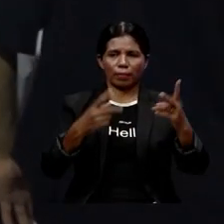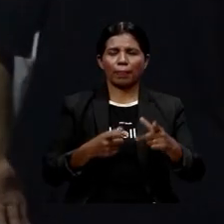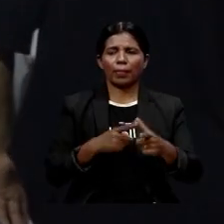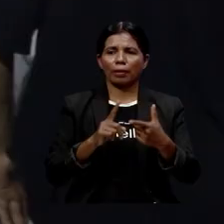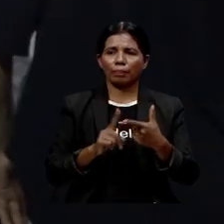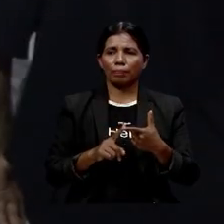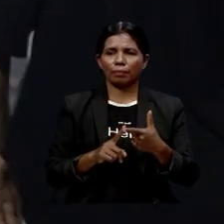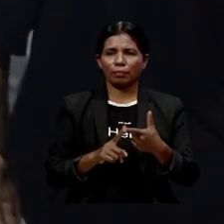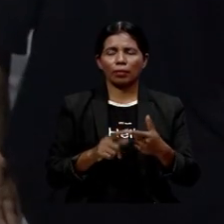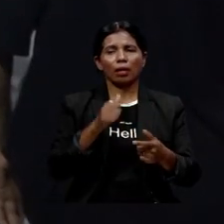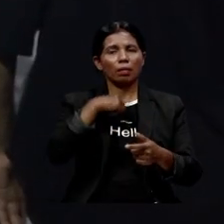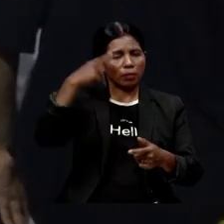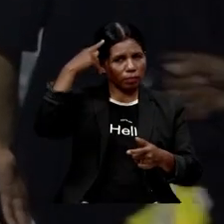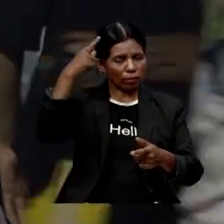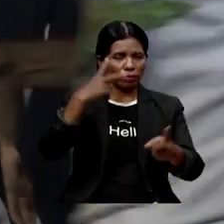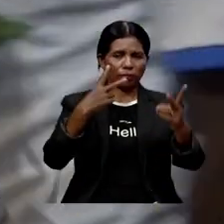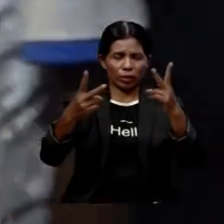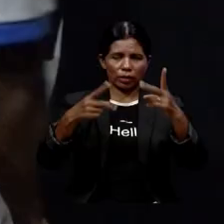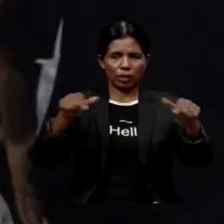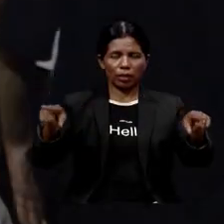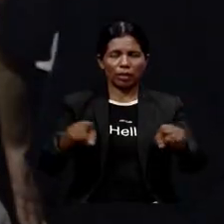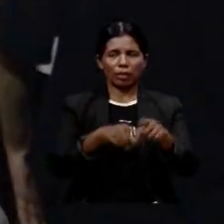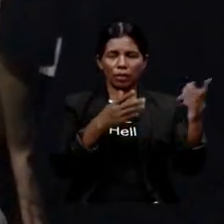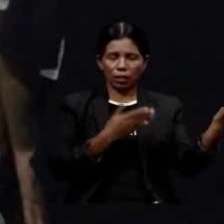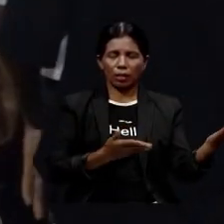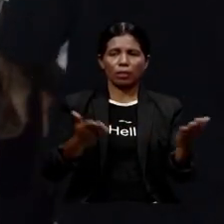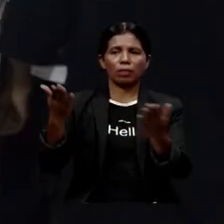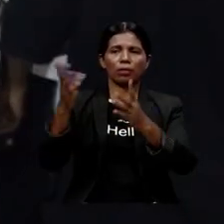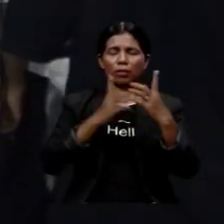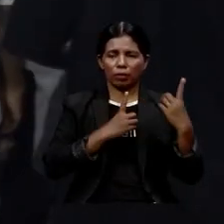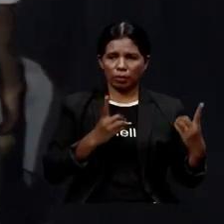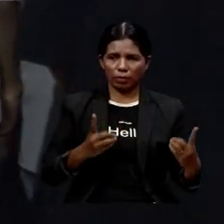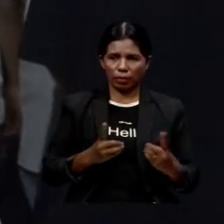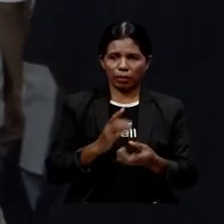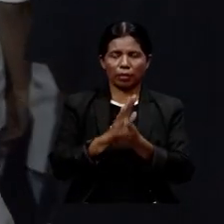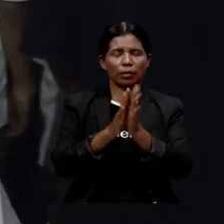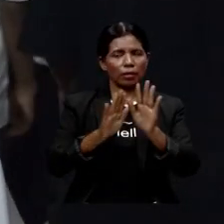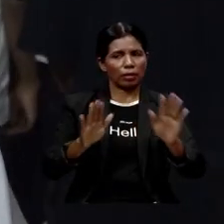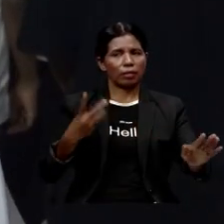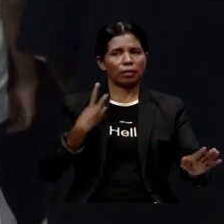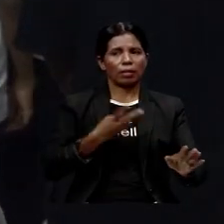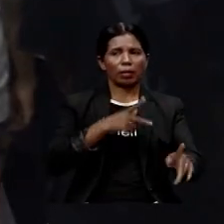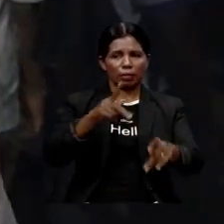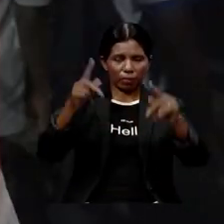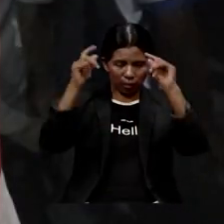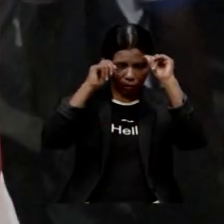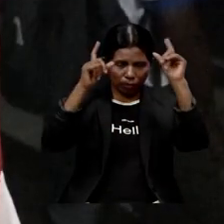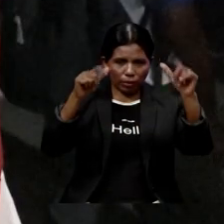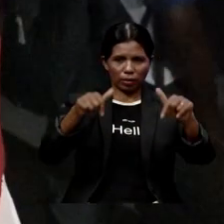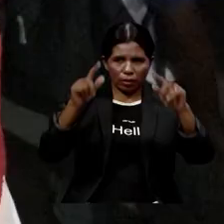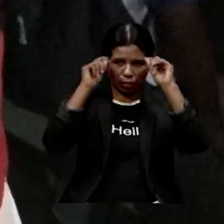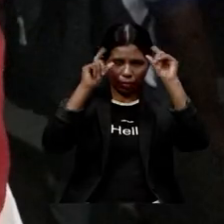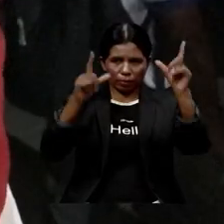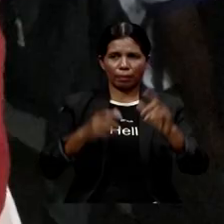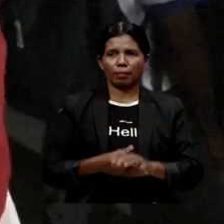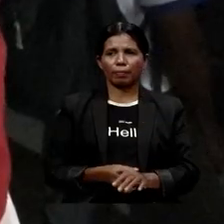Depois amo papa nia visita ida ne selori doming no dame mai ita pobu Timor Leste. Hau